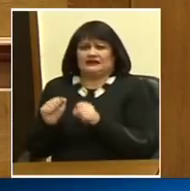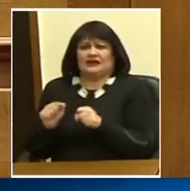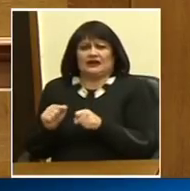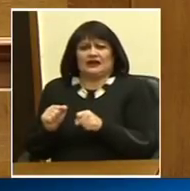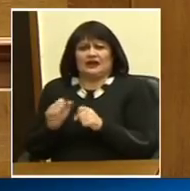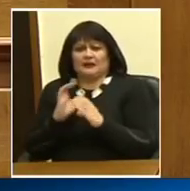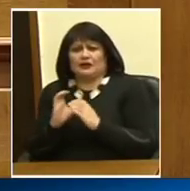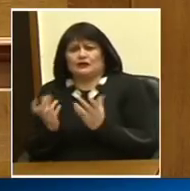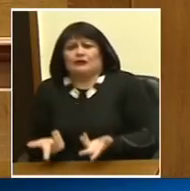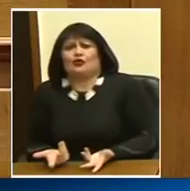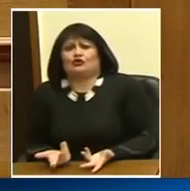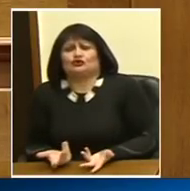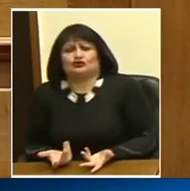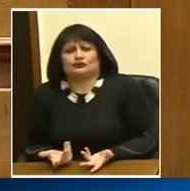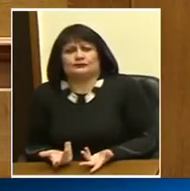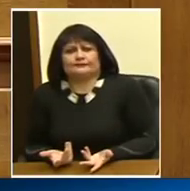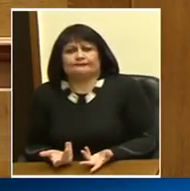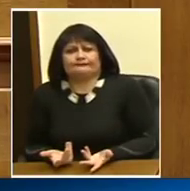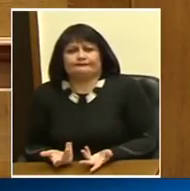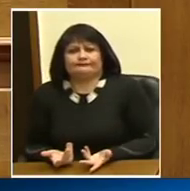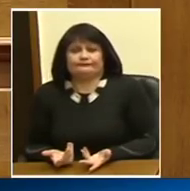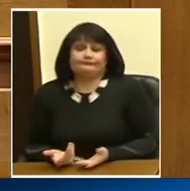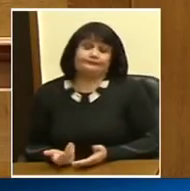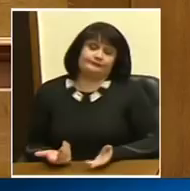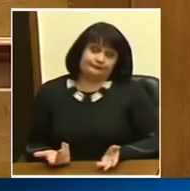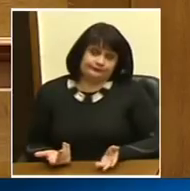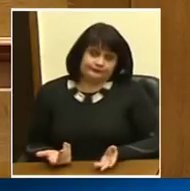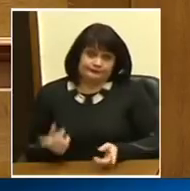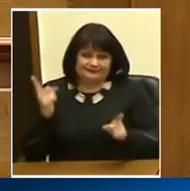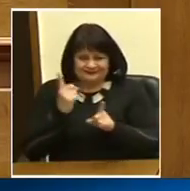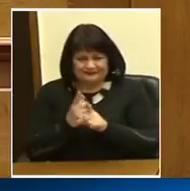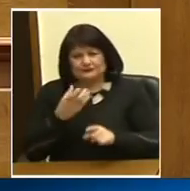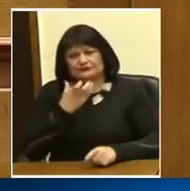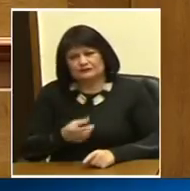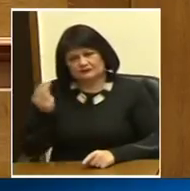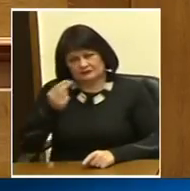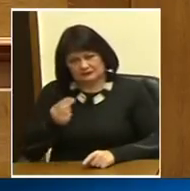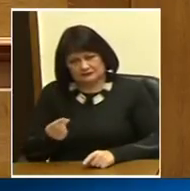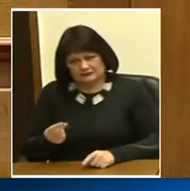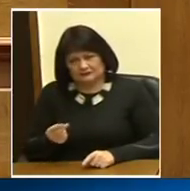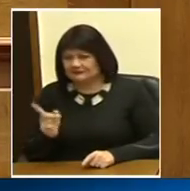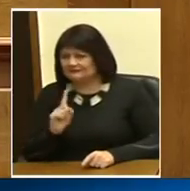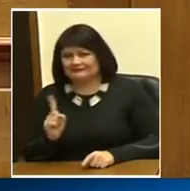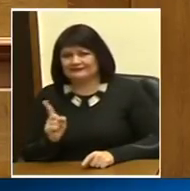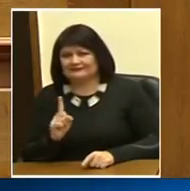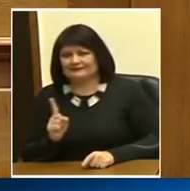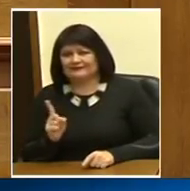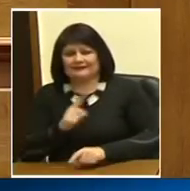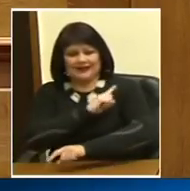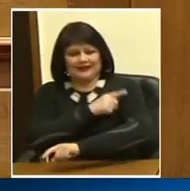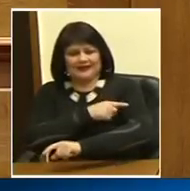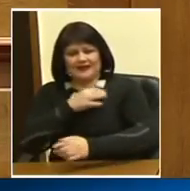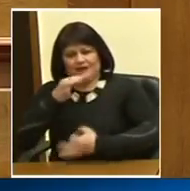Οι συνενέσεις, κυρίες και κύριοι συνάδελφοι, ειδικά σε αυτά τα μείζωνα θέματα, δεν βασίζονται στη δύναμη των